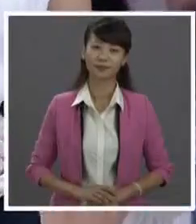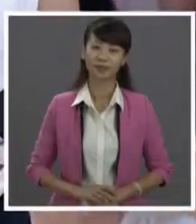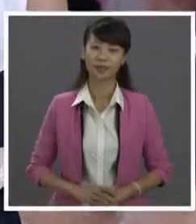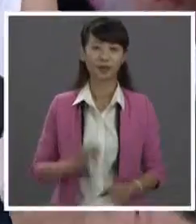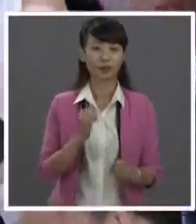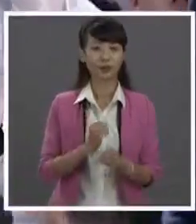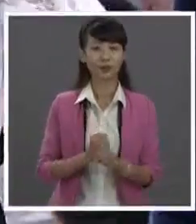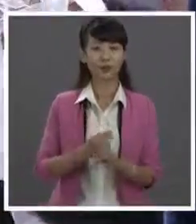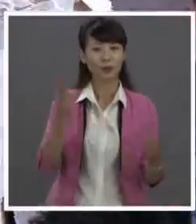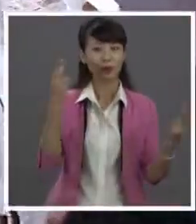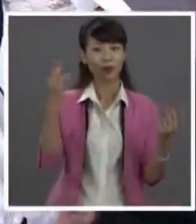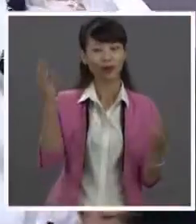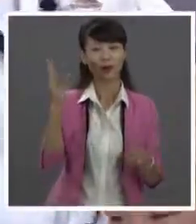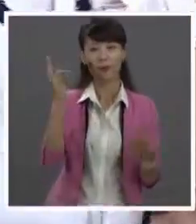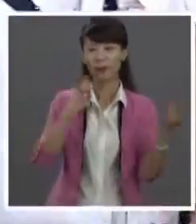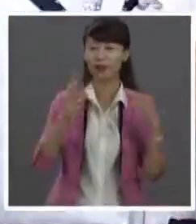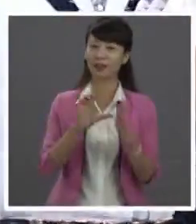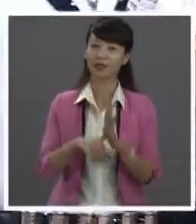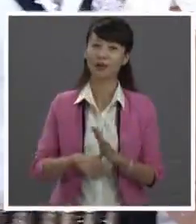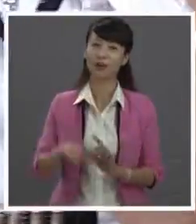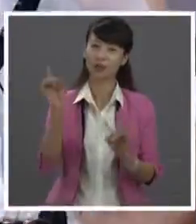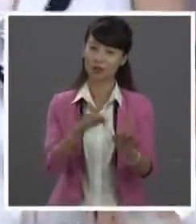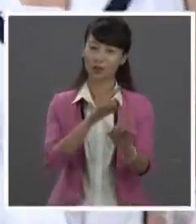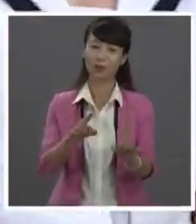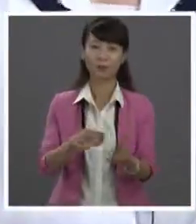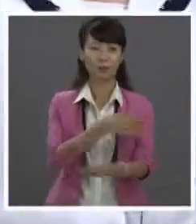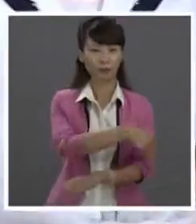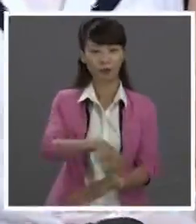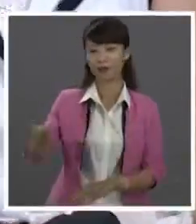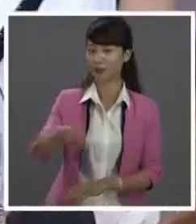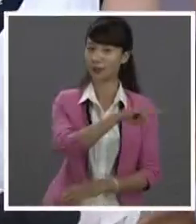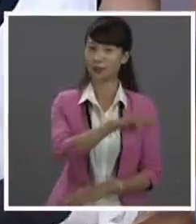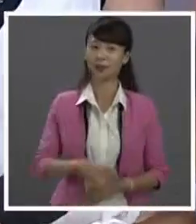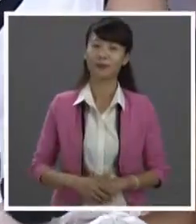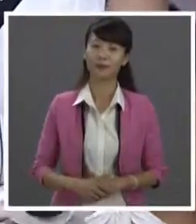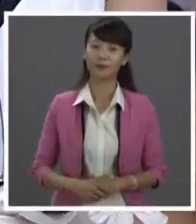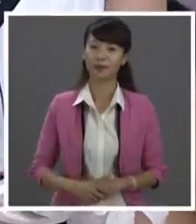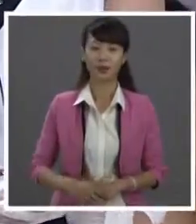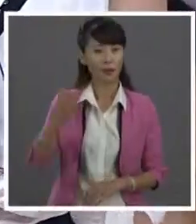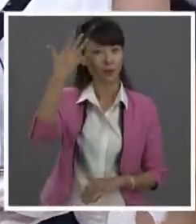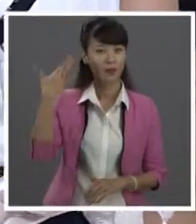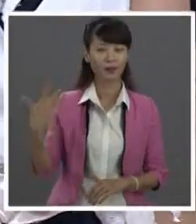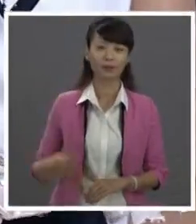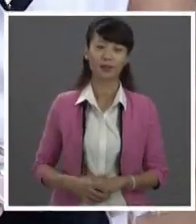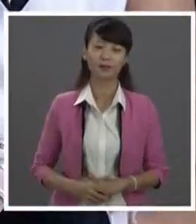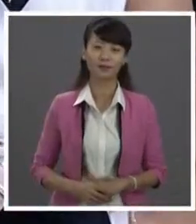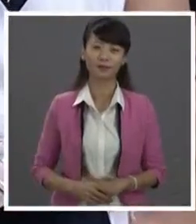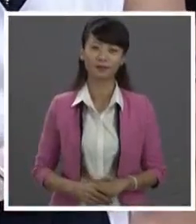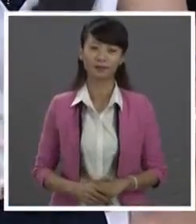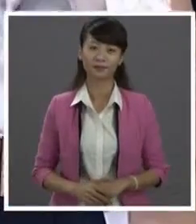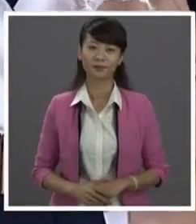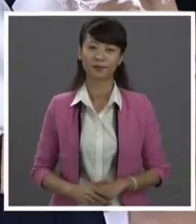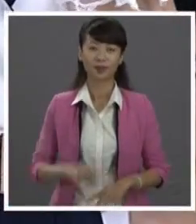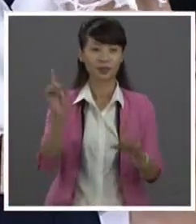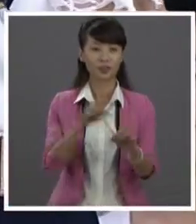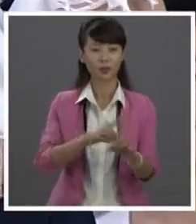挥了两个节目之后，从我旁边经过，满头大汗。你们 现在也流了汗了。 指挥一个舞蹈，特别特别的辛